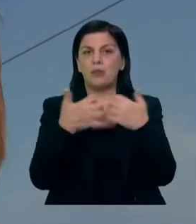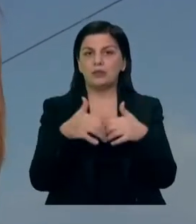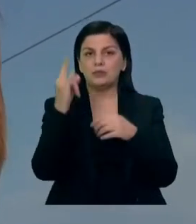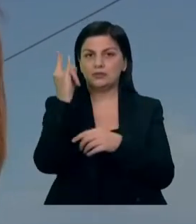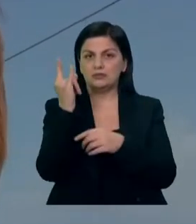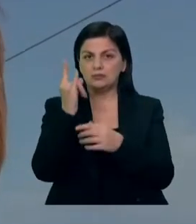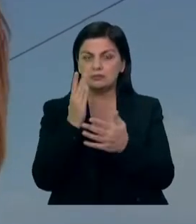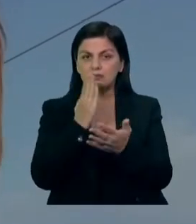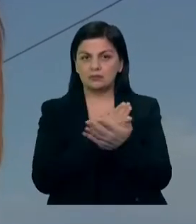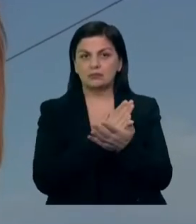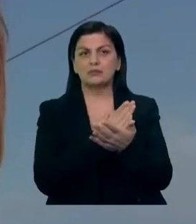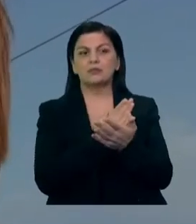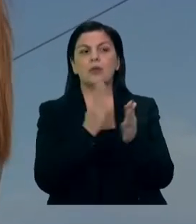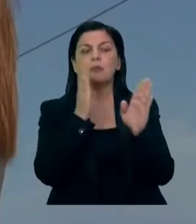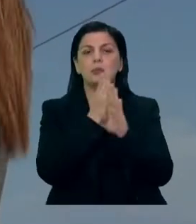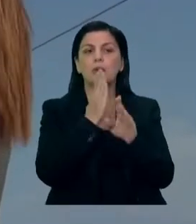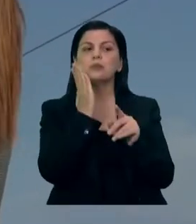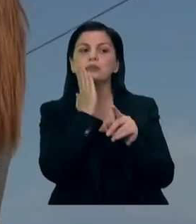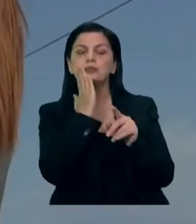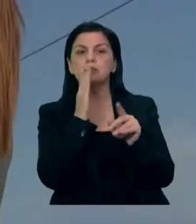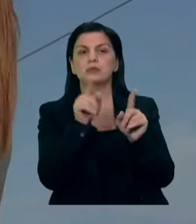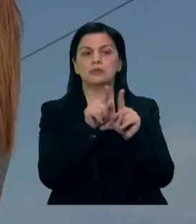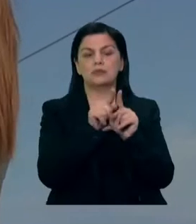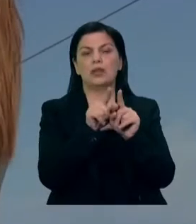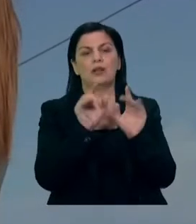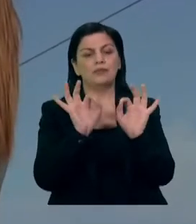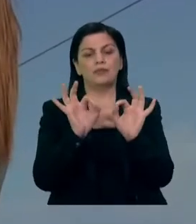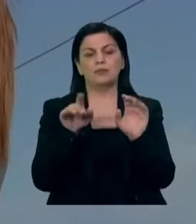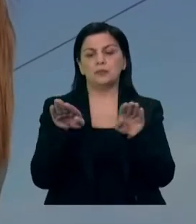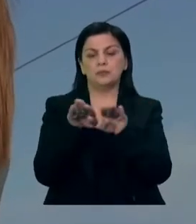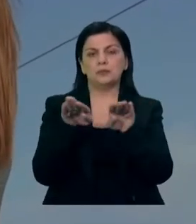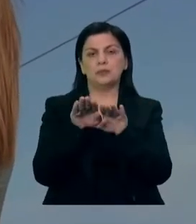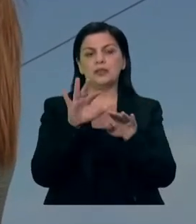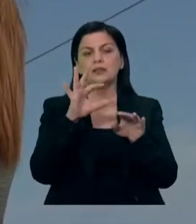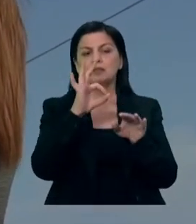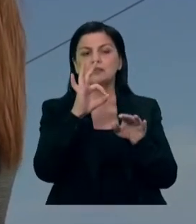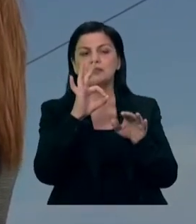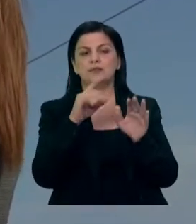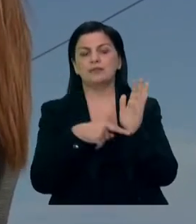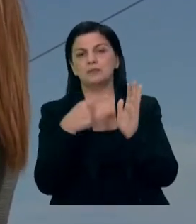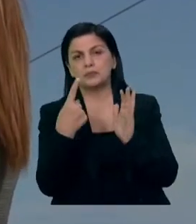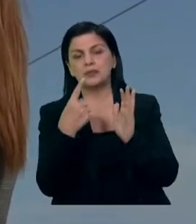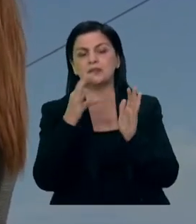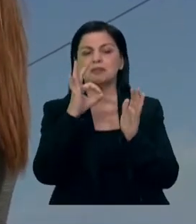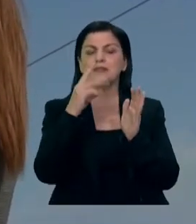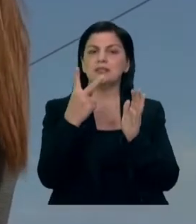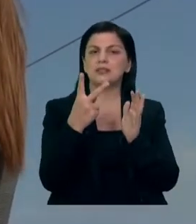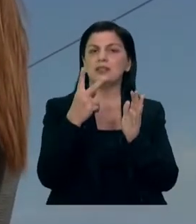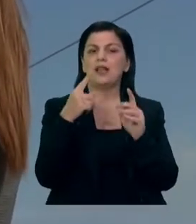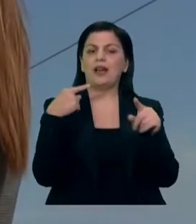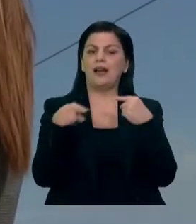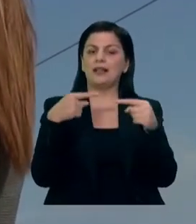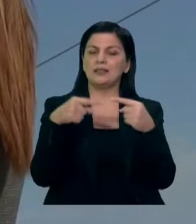ənənəvi də. Çox müqayisə eləyirik, temperaturalar, ölçülərimiz demək olar ki, eyni olur. 0-1-0-2 fərq, o da fərq sayılmır. Sadəcə